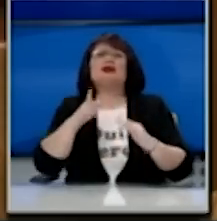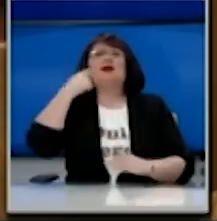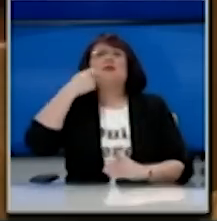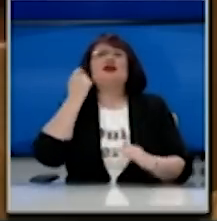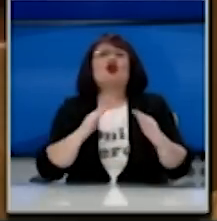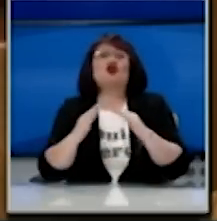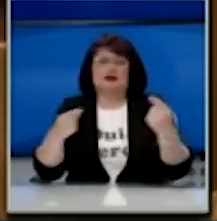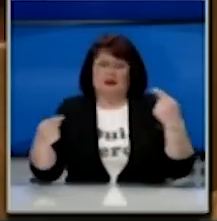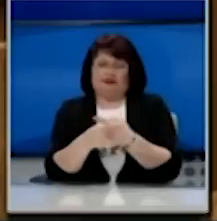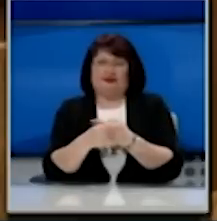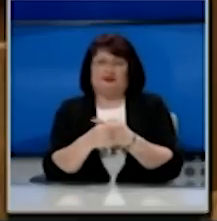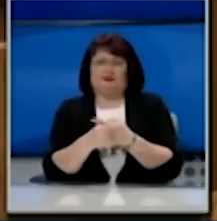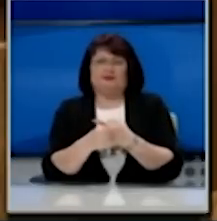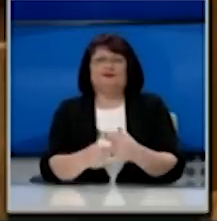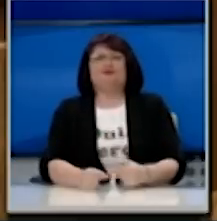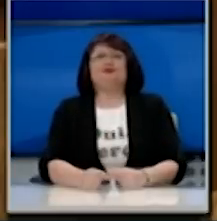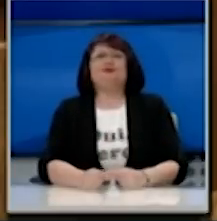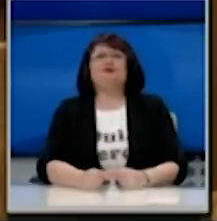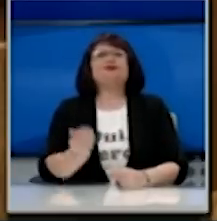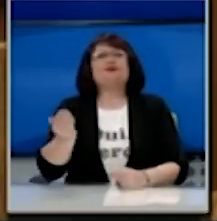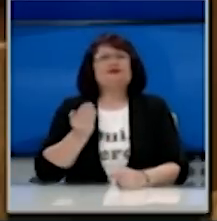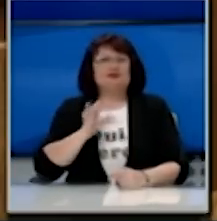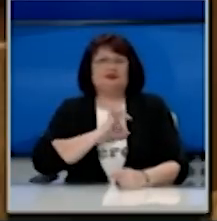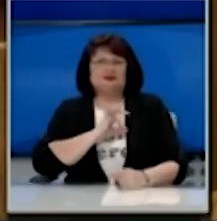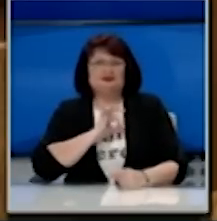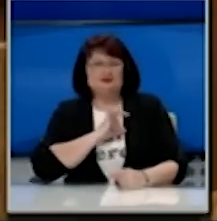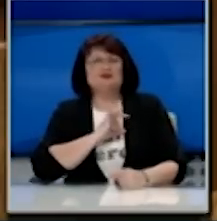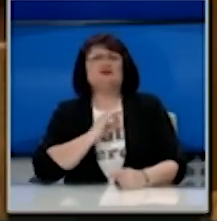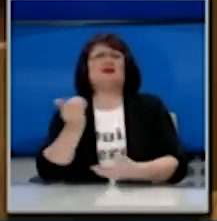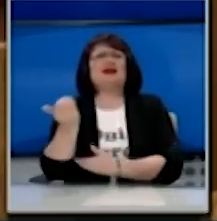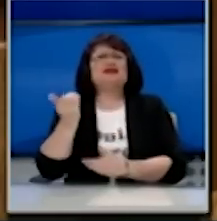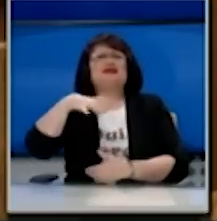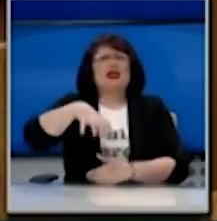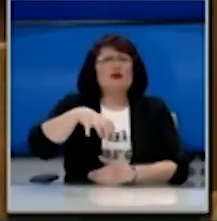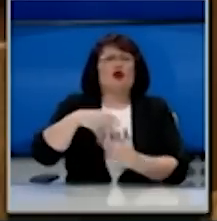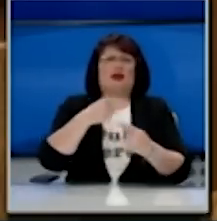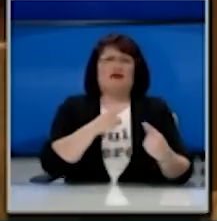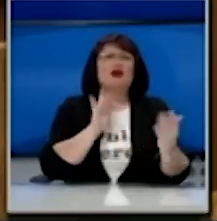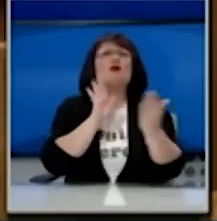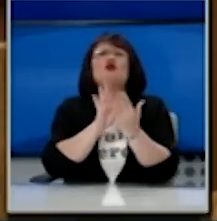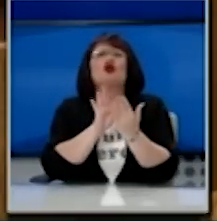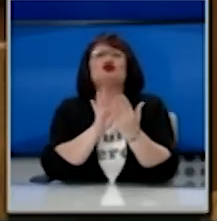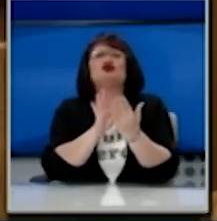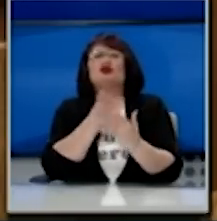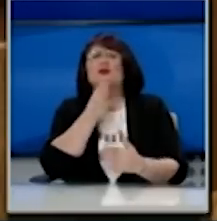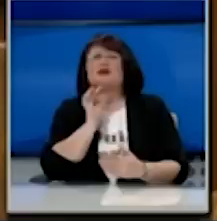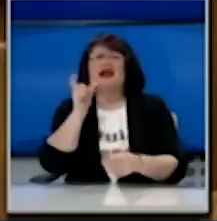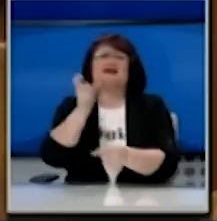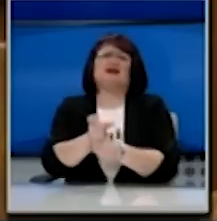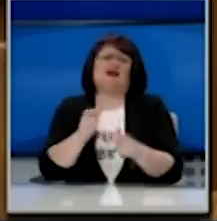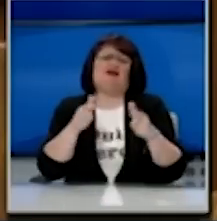μητρότητας, όταν η προσχολική αγωγή και φροντίδα αντιμετωπίζεται κάπως ως